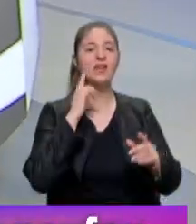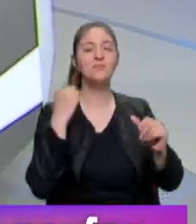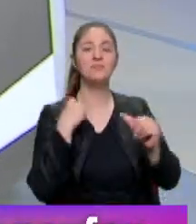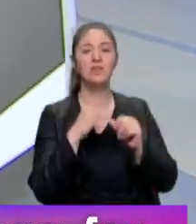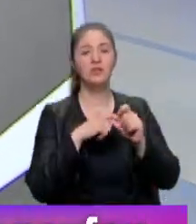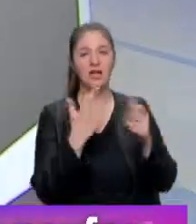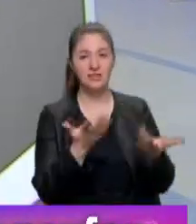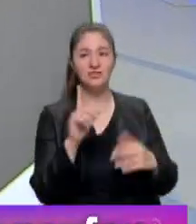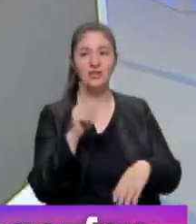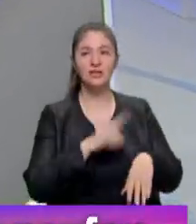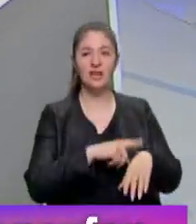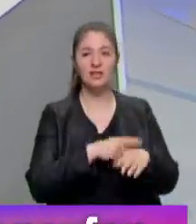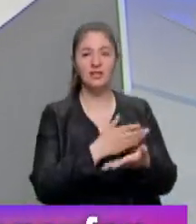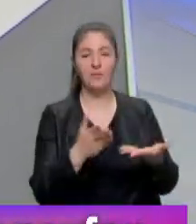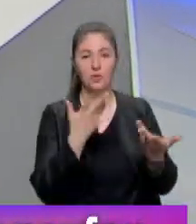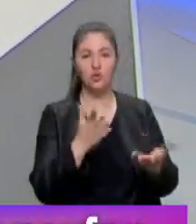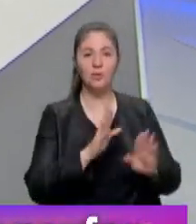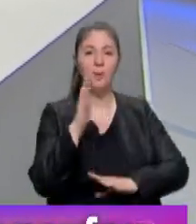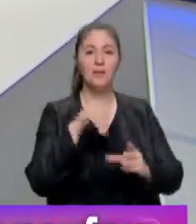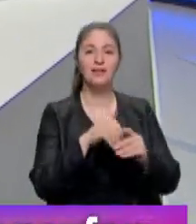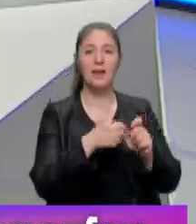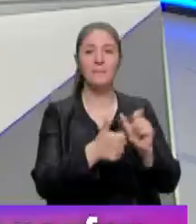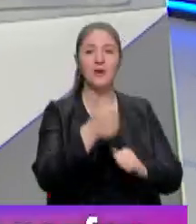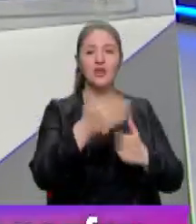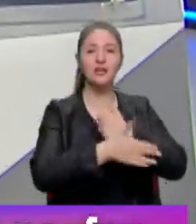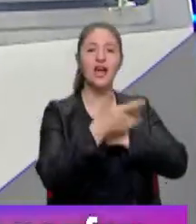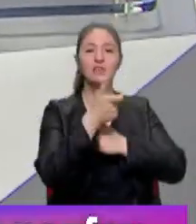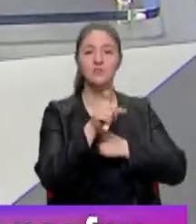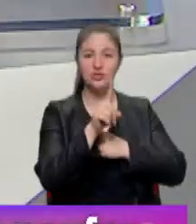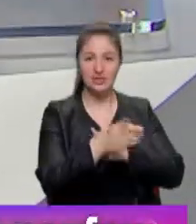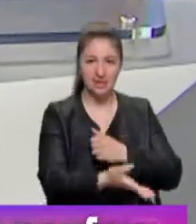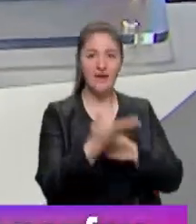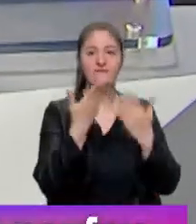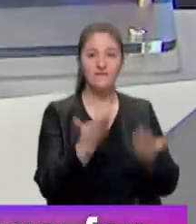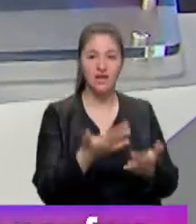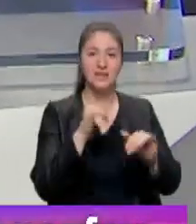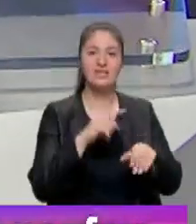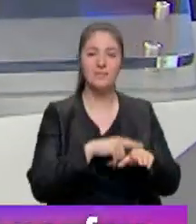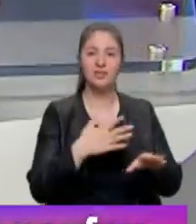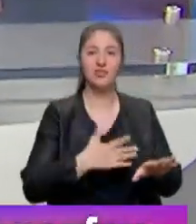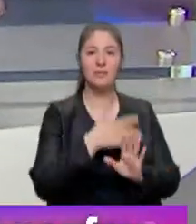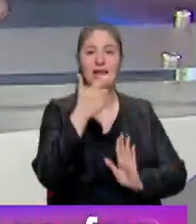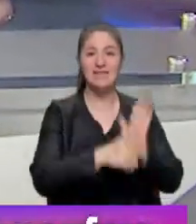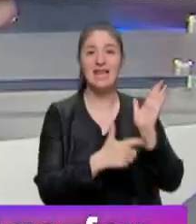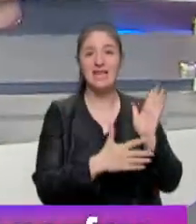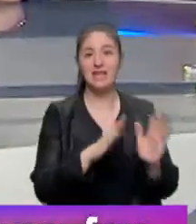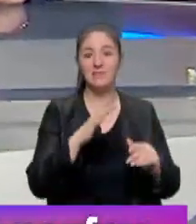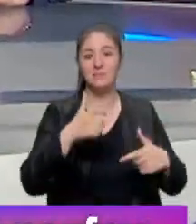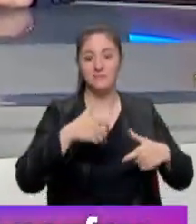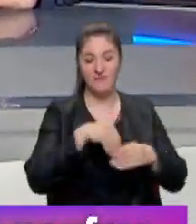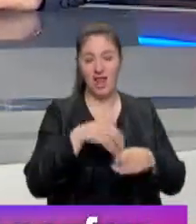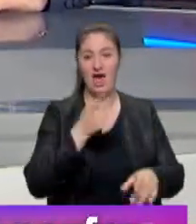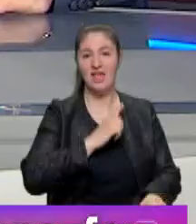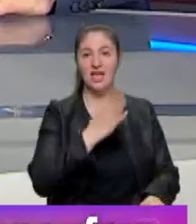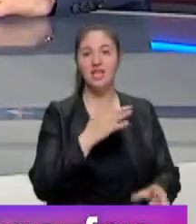Ben bir kez daha günaydın. Çalar Saat'te devam ediyoruz. Demokrat Parti Genel Başkan Yardımcısı ve yine aynı zamanda CHP listelerinden milletvekili